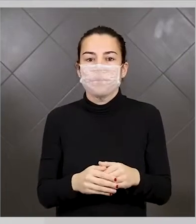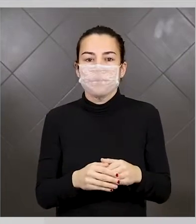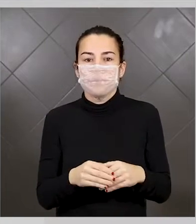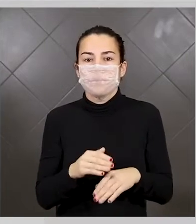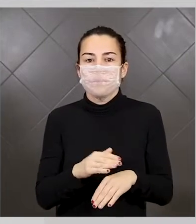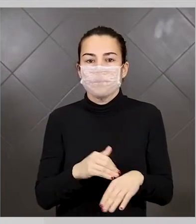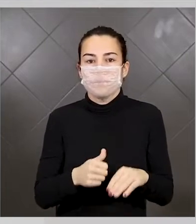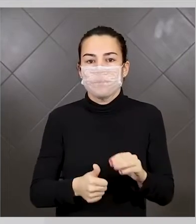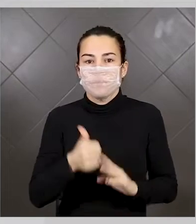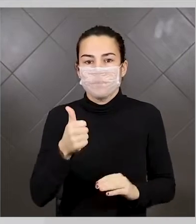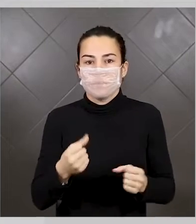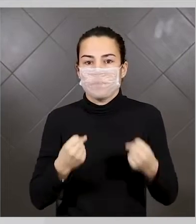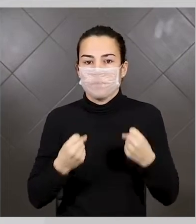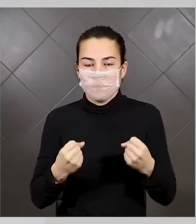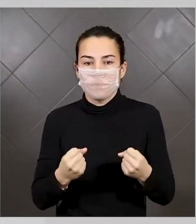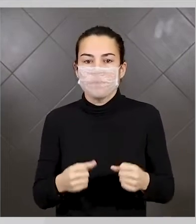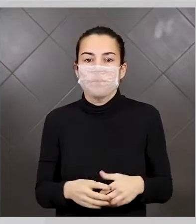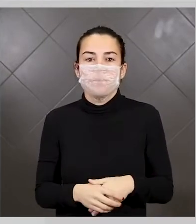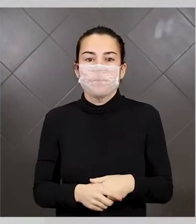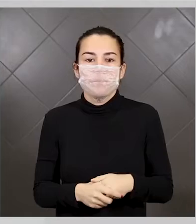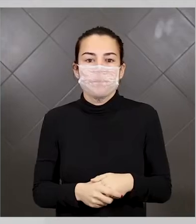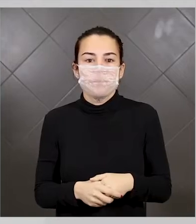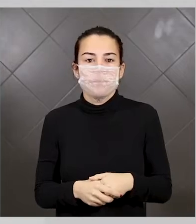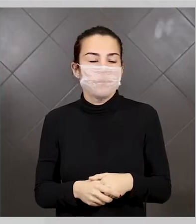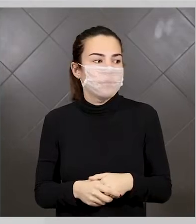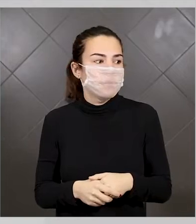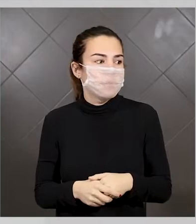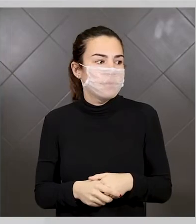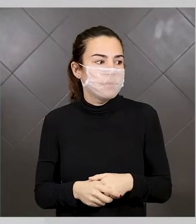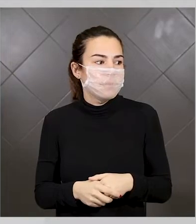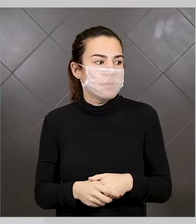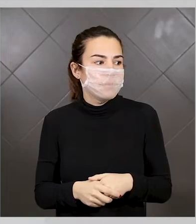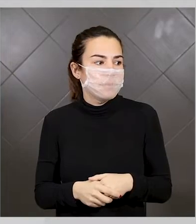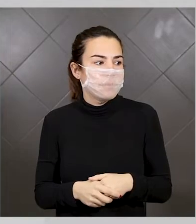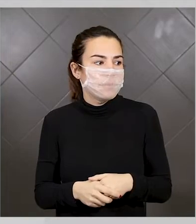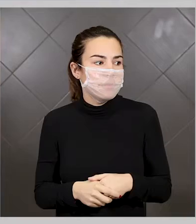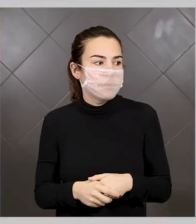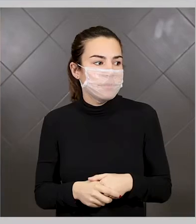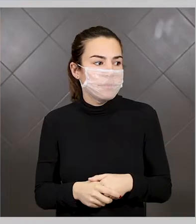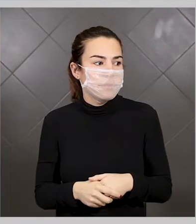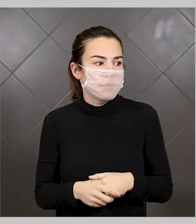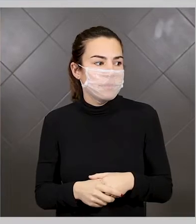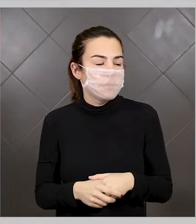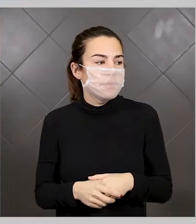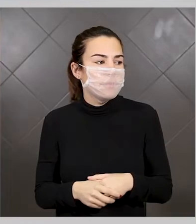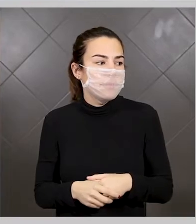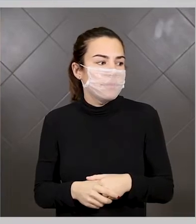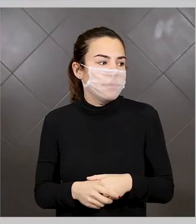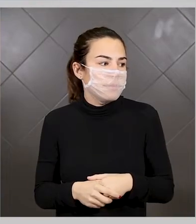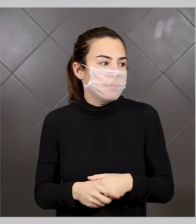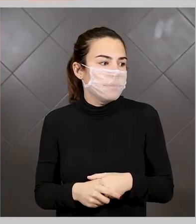Així se'n va bé. Ai, que hi càpiga bé. Ús. Que hi càpiga una mica sobrat. Rotllo